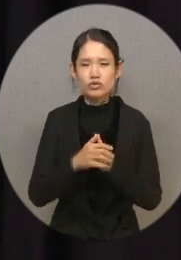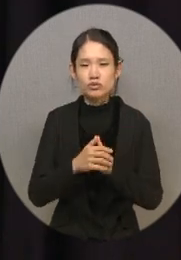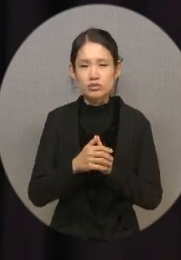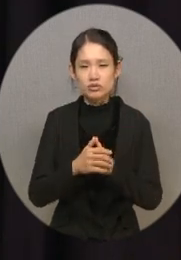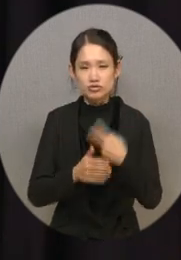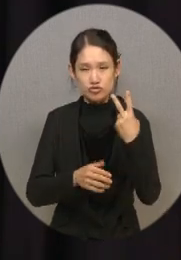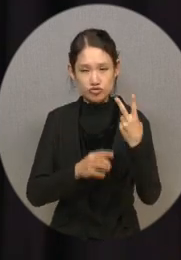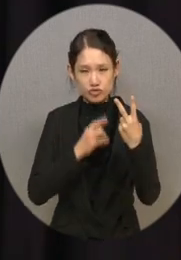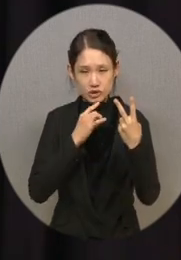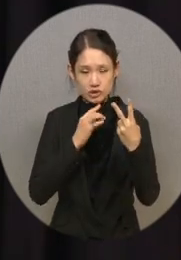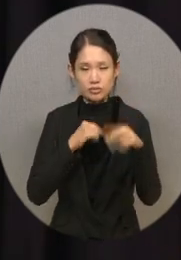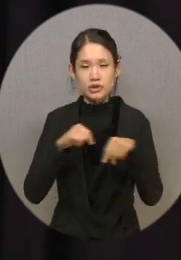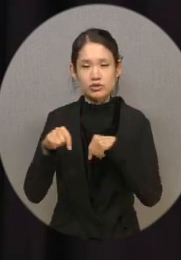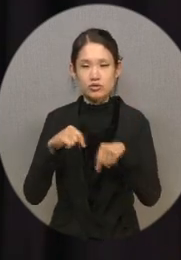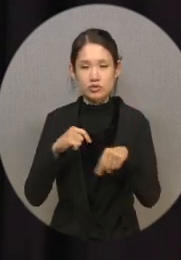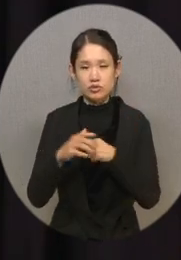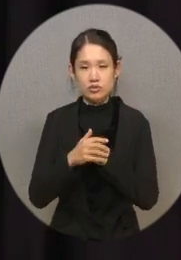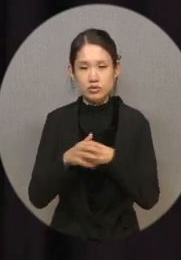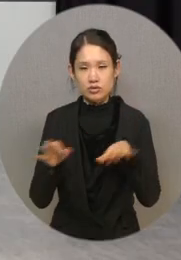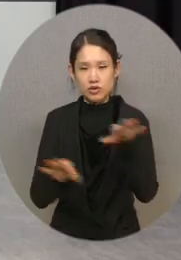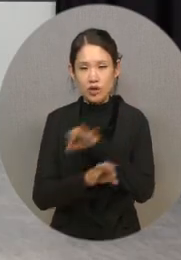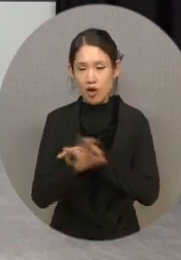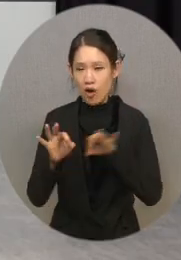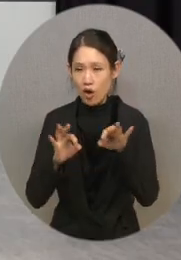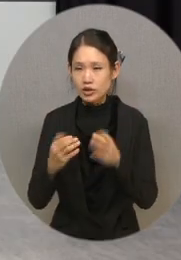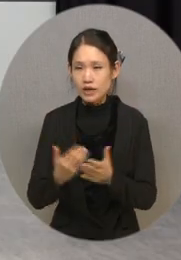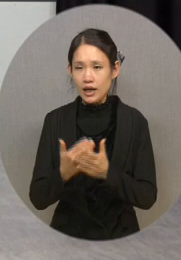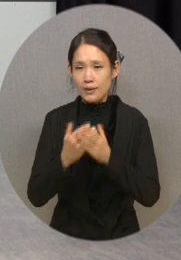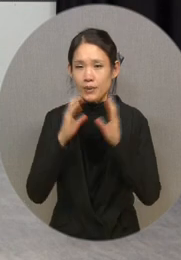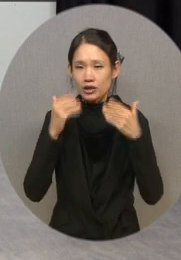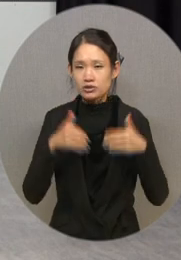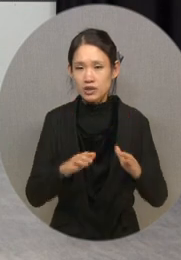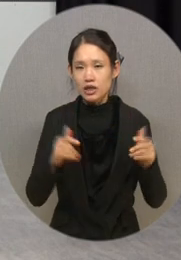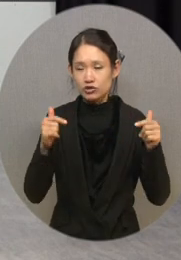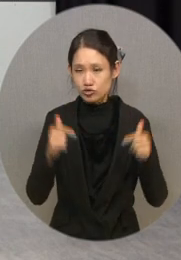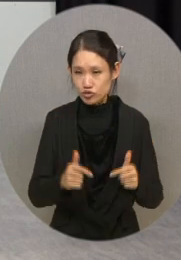딱 두 가지 정책이었거든요. 경제 개발하고 저출산을